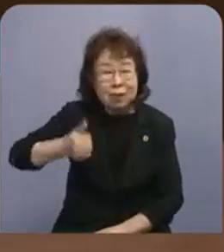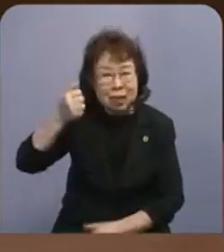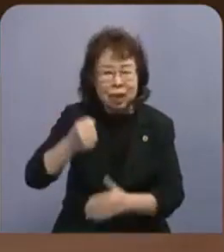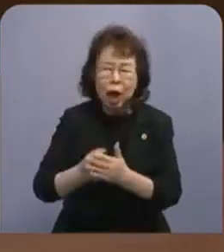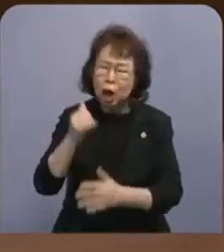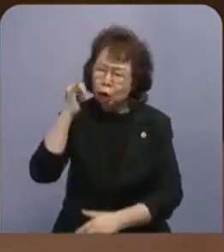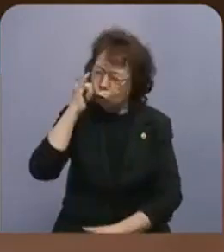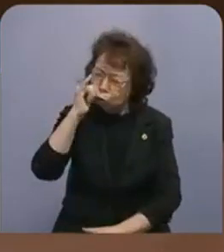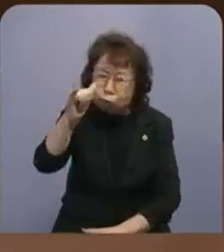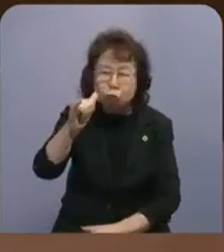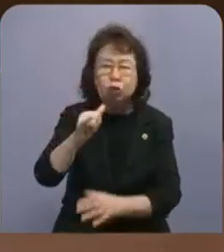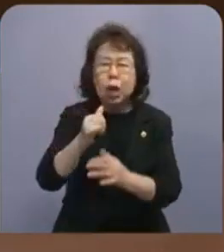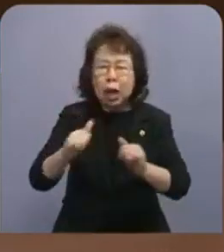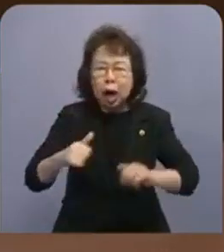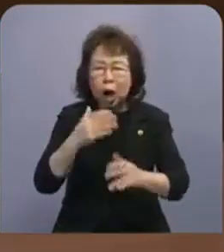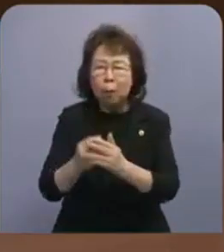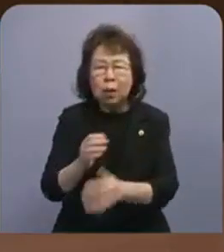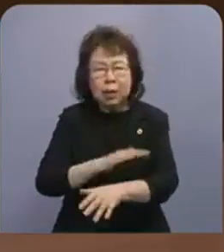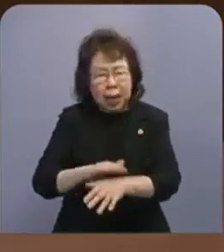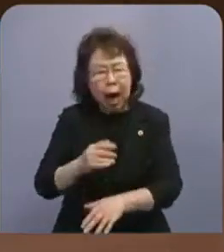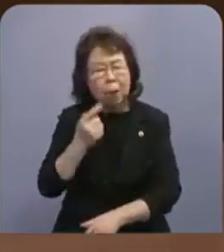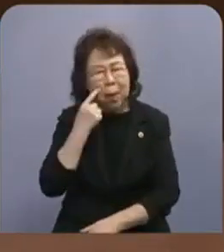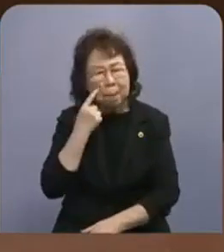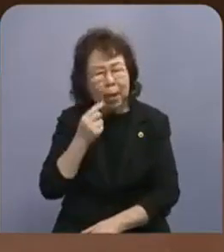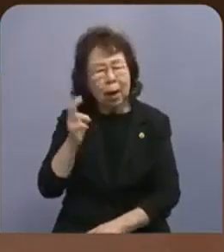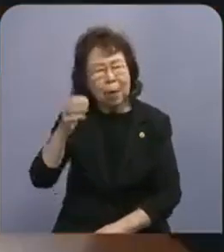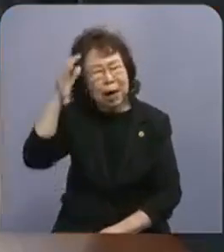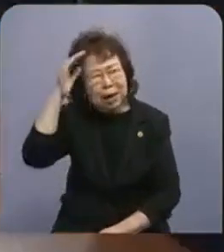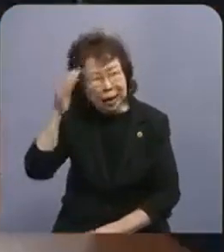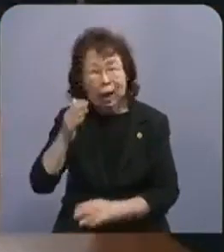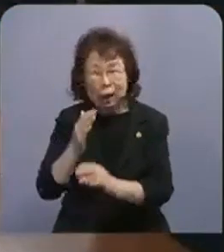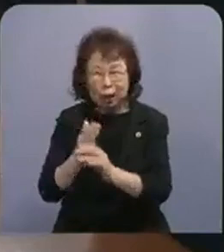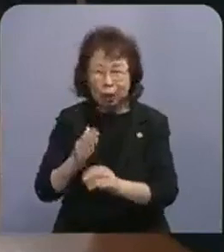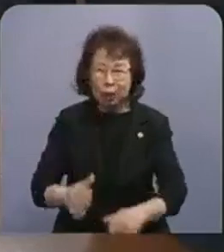창출하는 등 더 좋은 운영 성과를 이뤄낼 것으로 기대합니다.